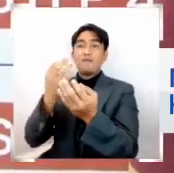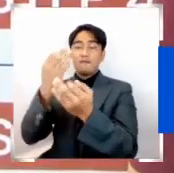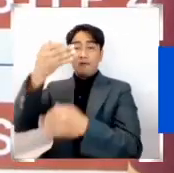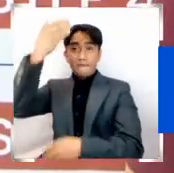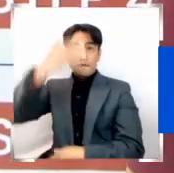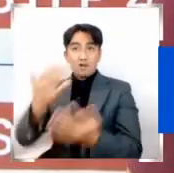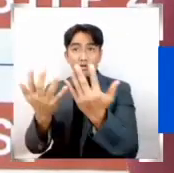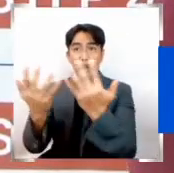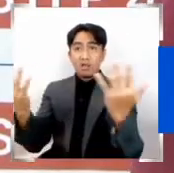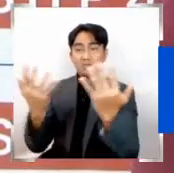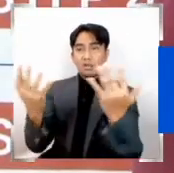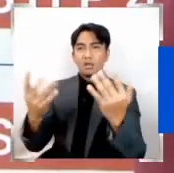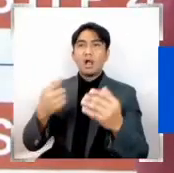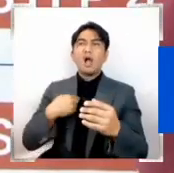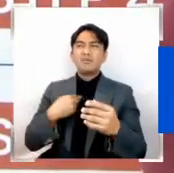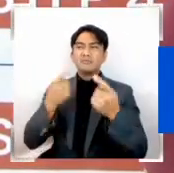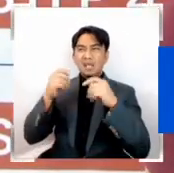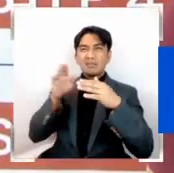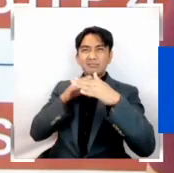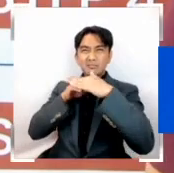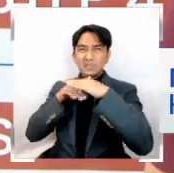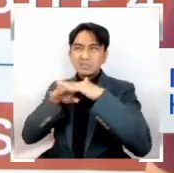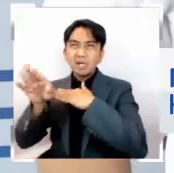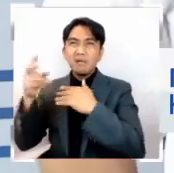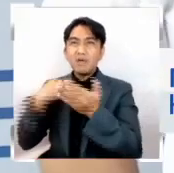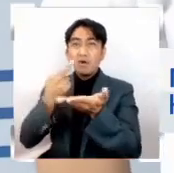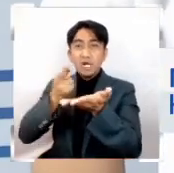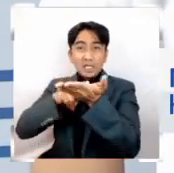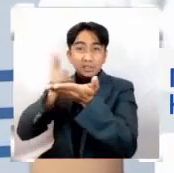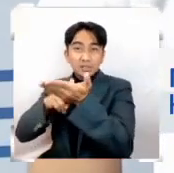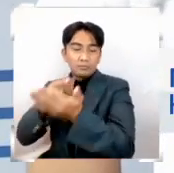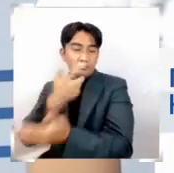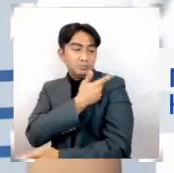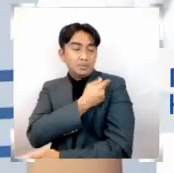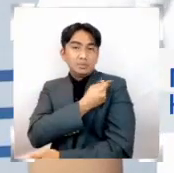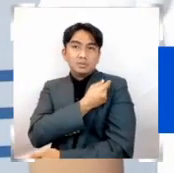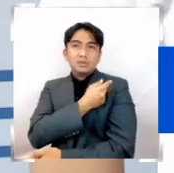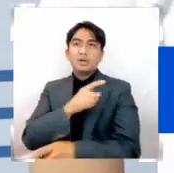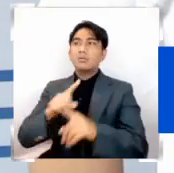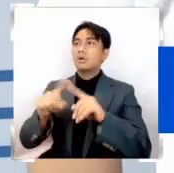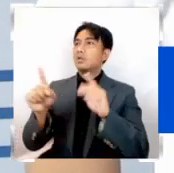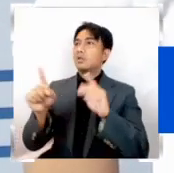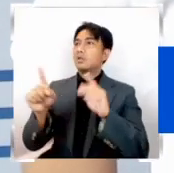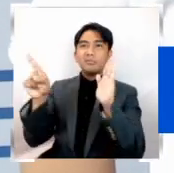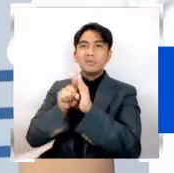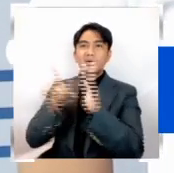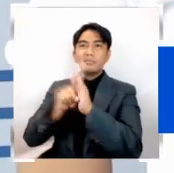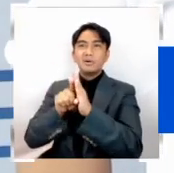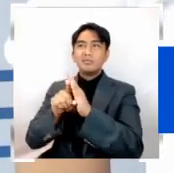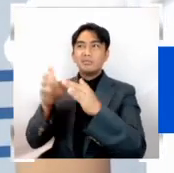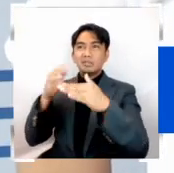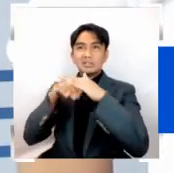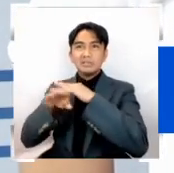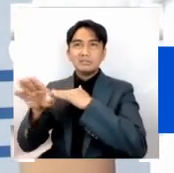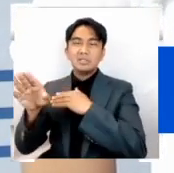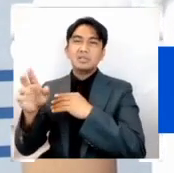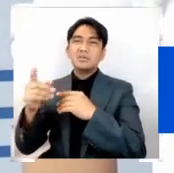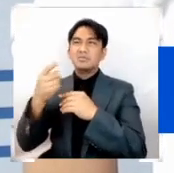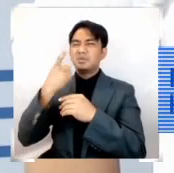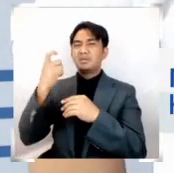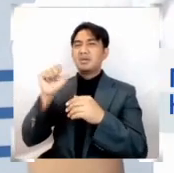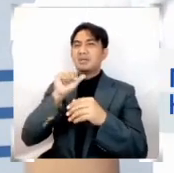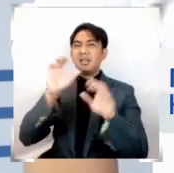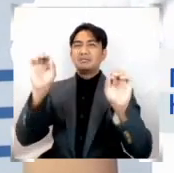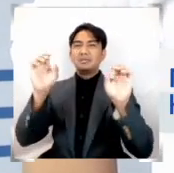po sana ng registration for vaccine. Bawal po ang walk-ins para po hindi tayo nagkakagulo at saka para